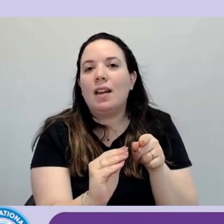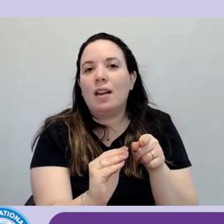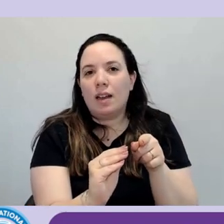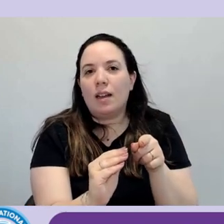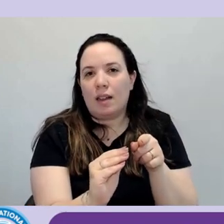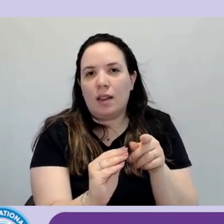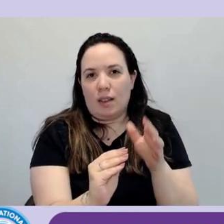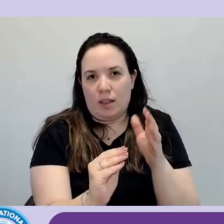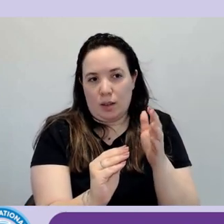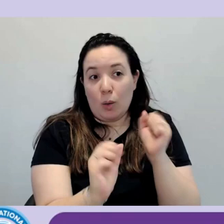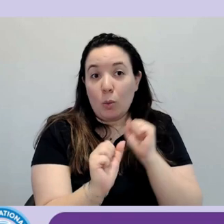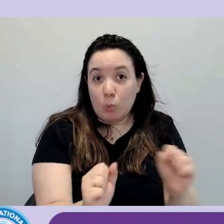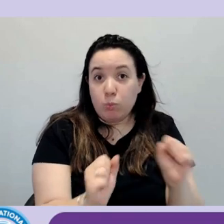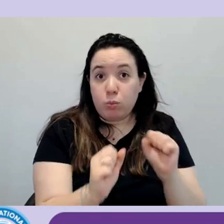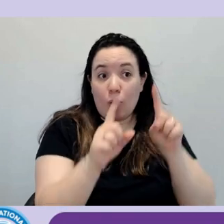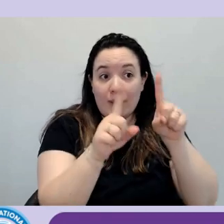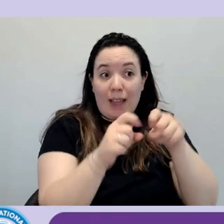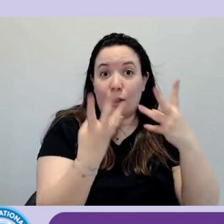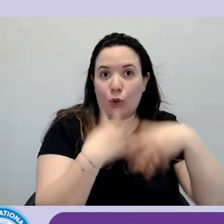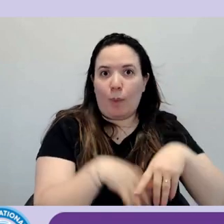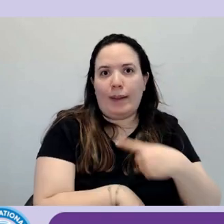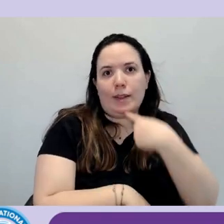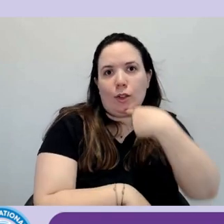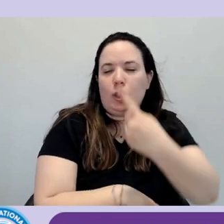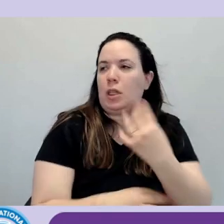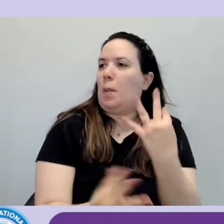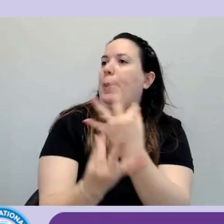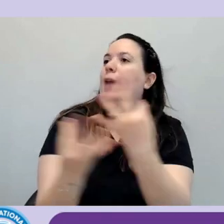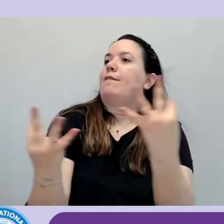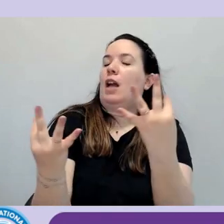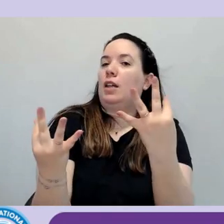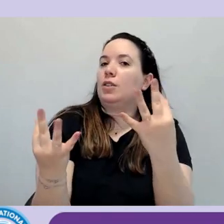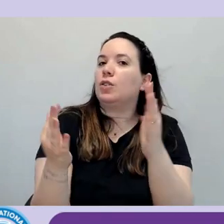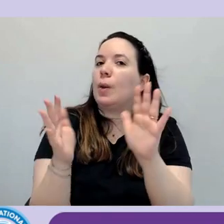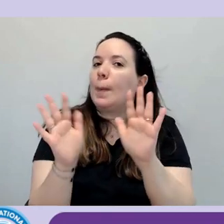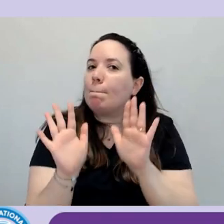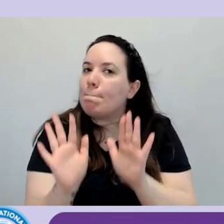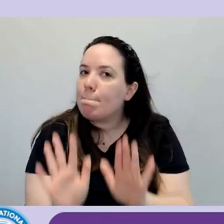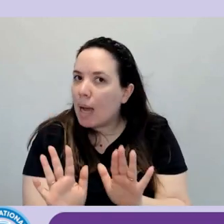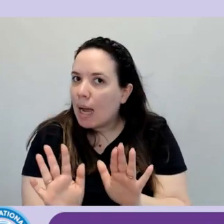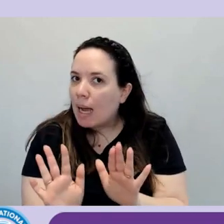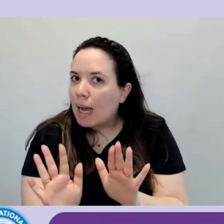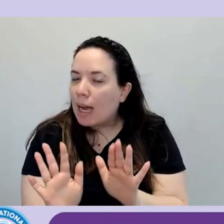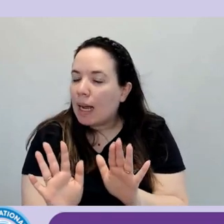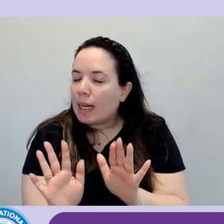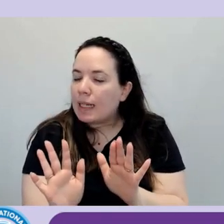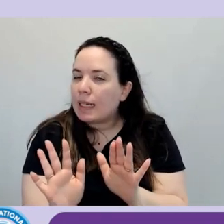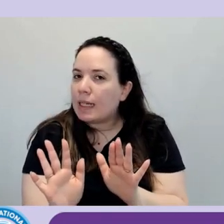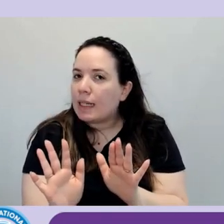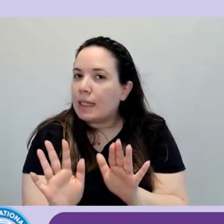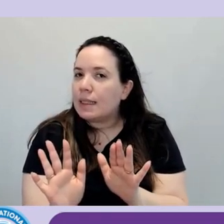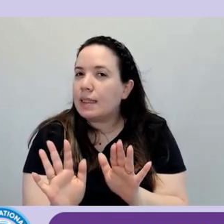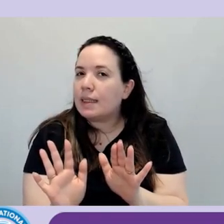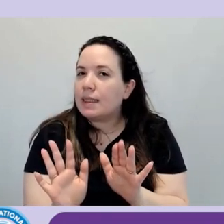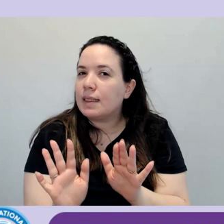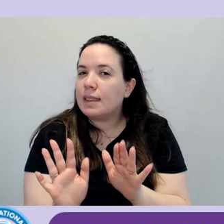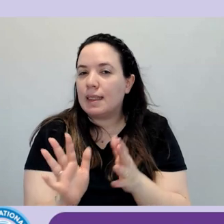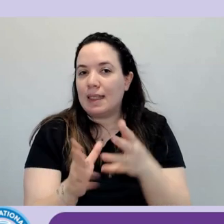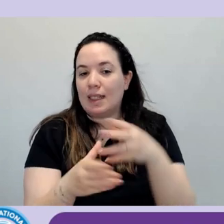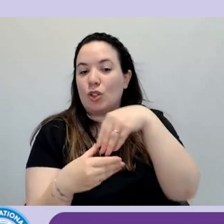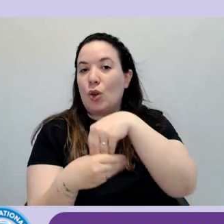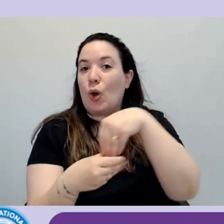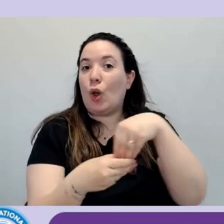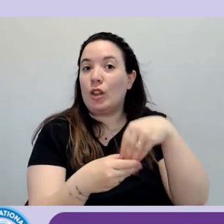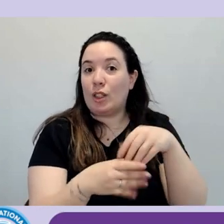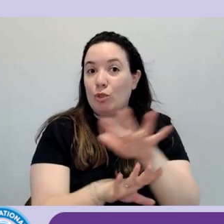inappuntabili Però questo non certifica sicuramente che magari il i contenuti che